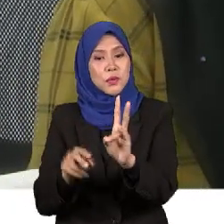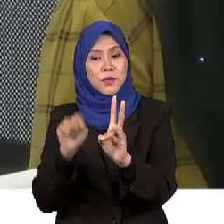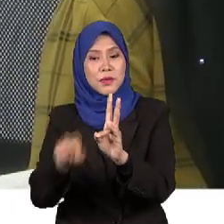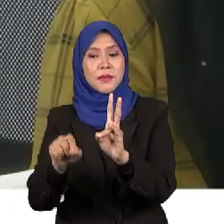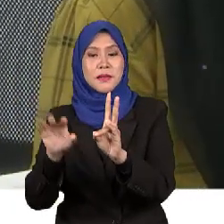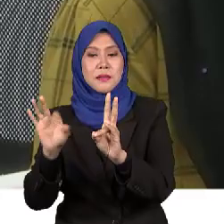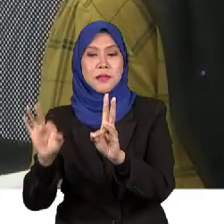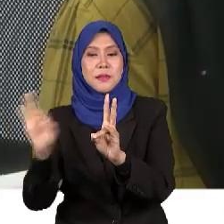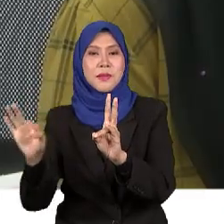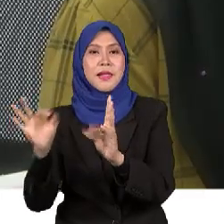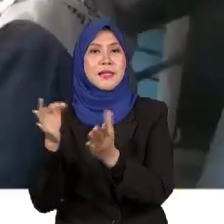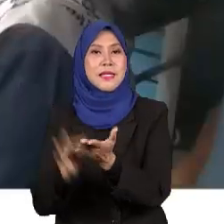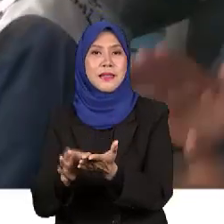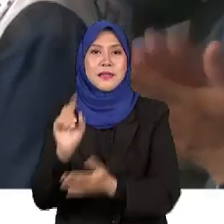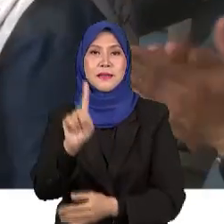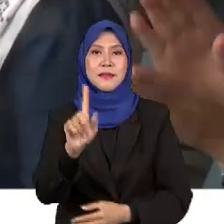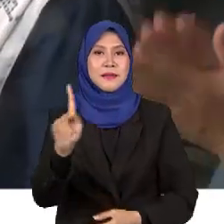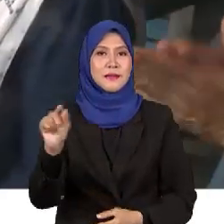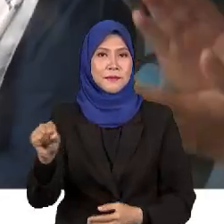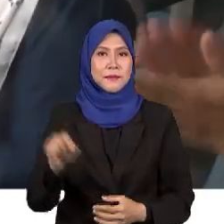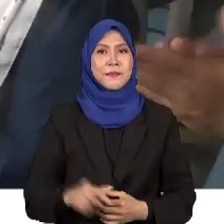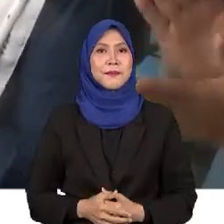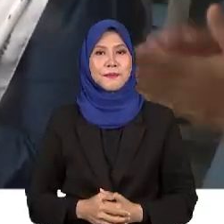99 SIM sekilo